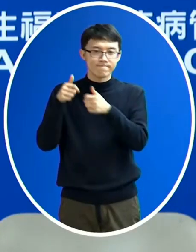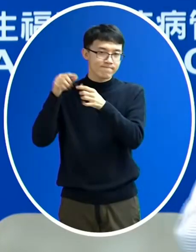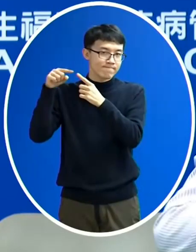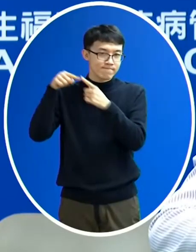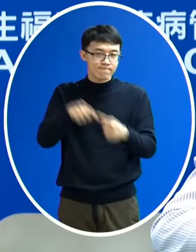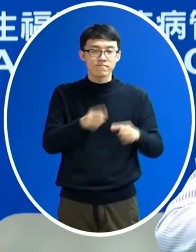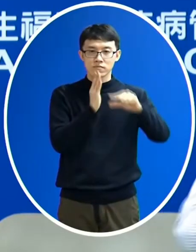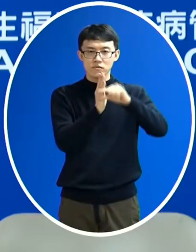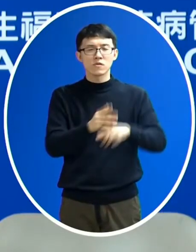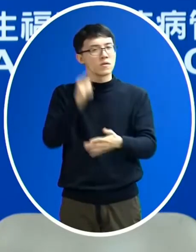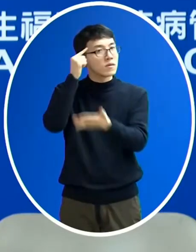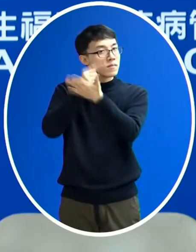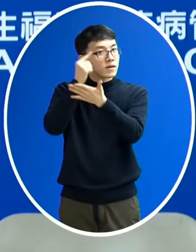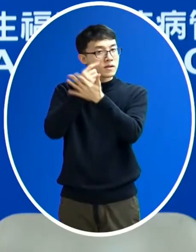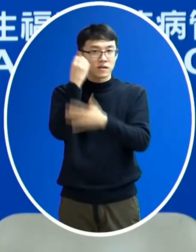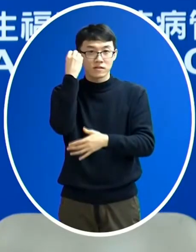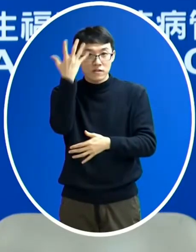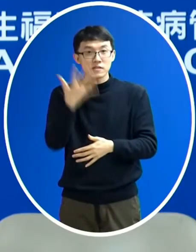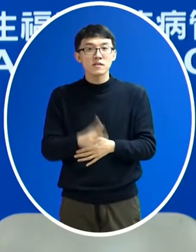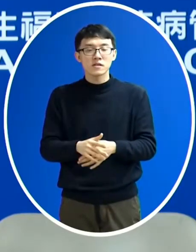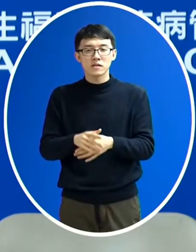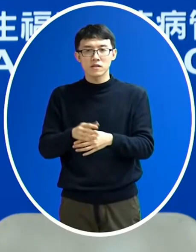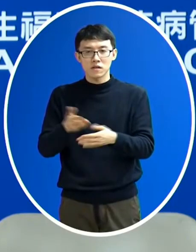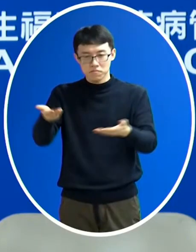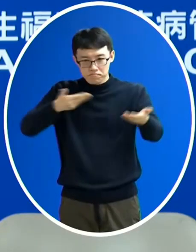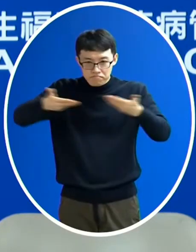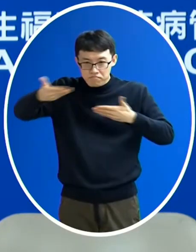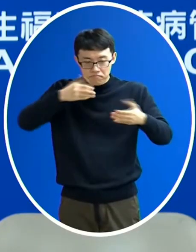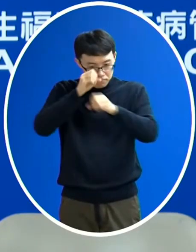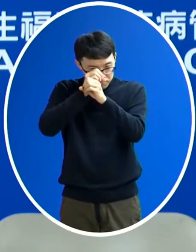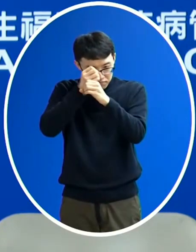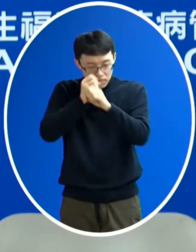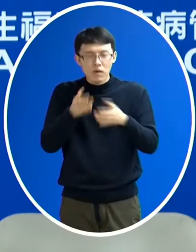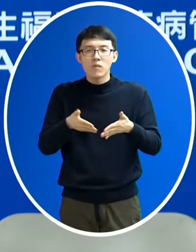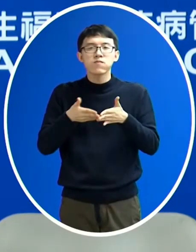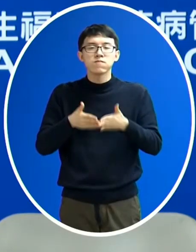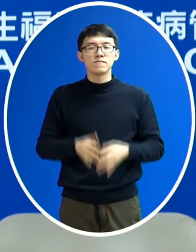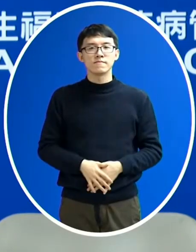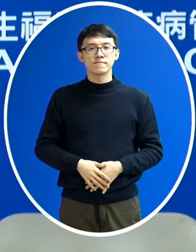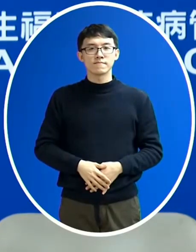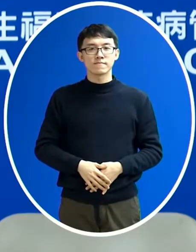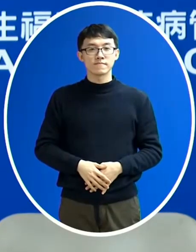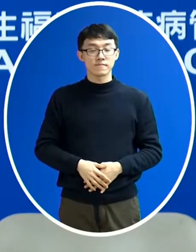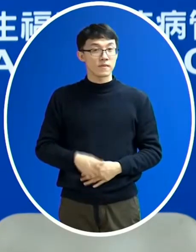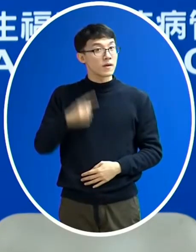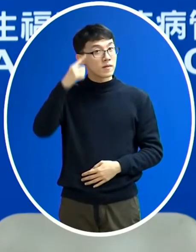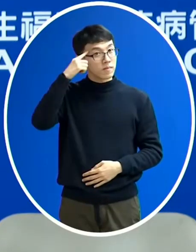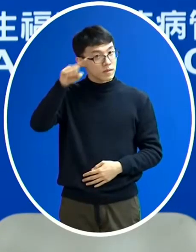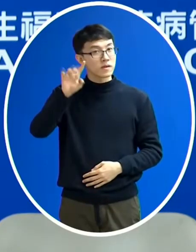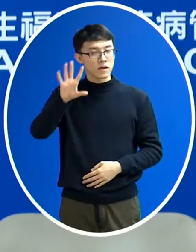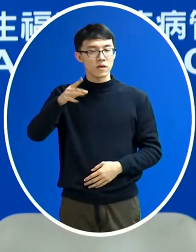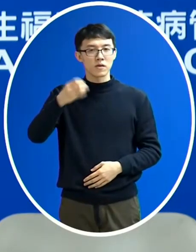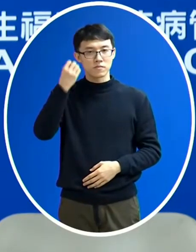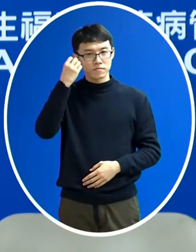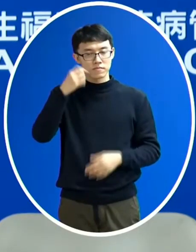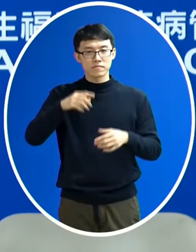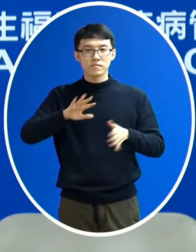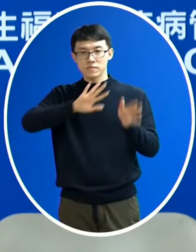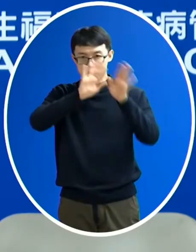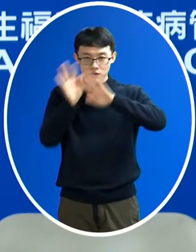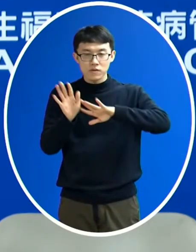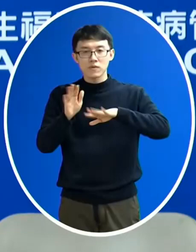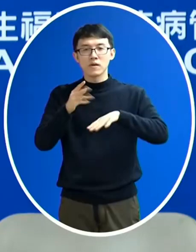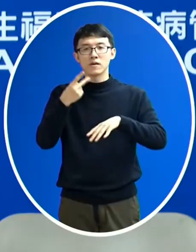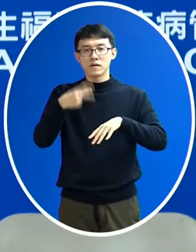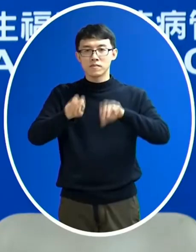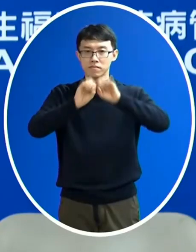续的工作，因为每一天都有进来，都有新的检体，那我们最快我们明天会有先有第一批的这个结果，那我们再